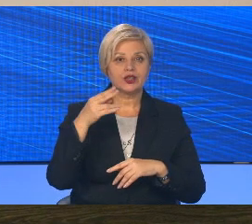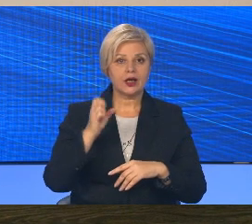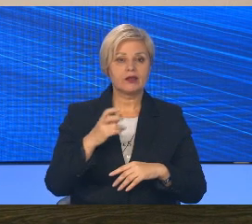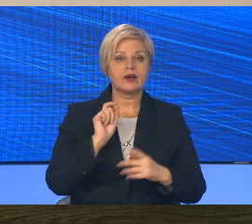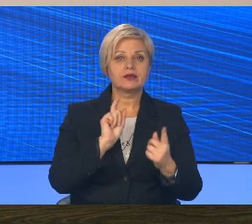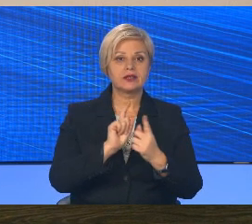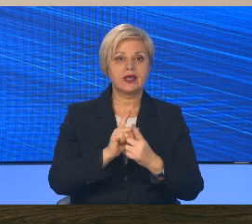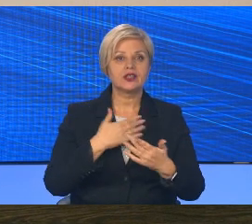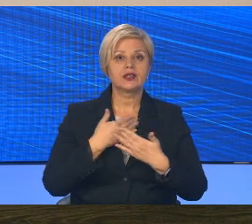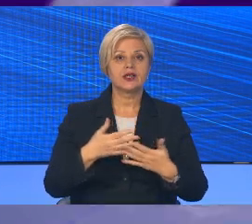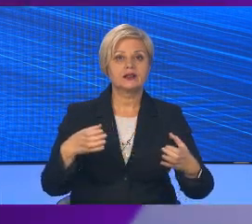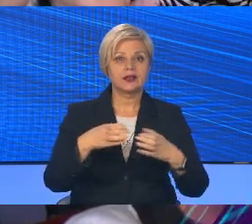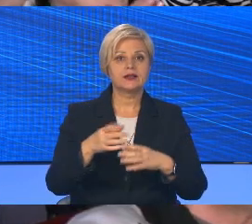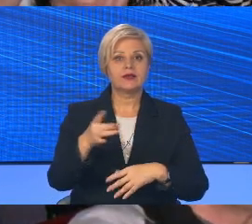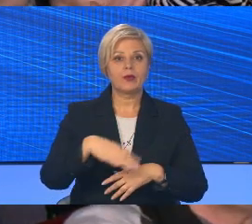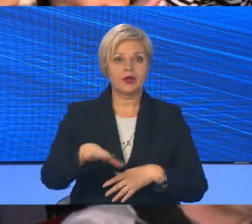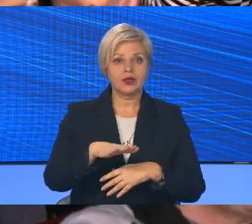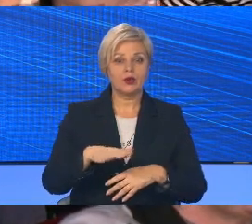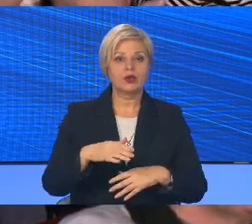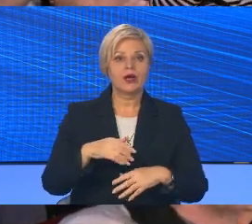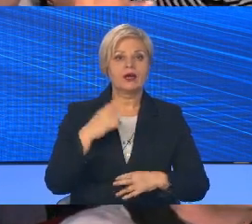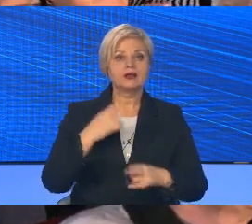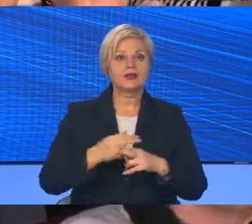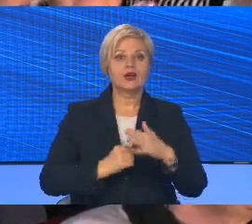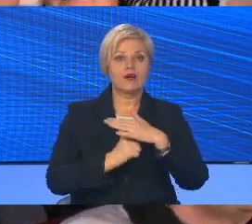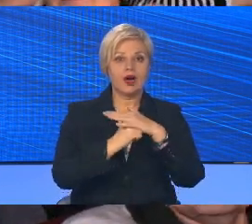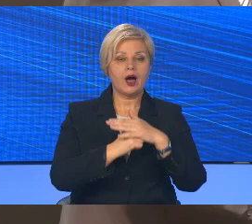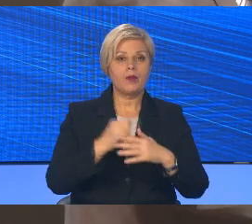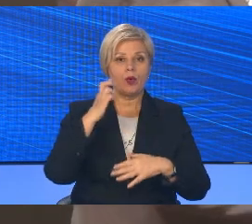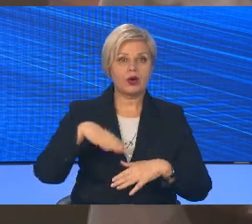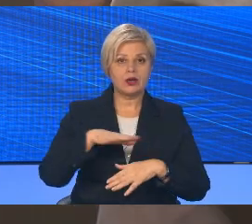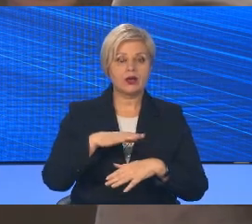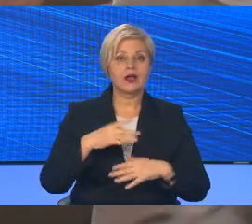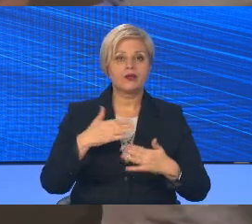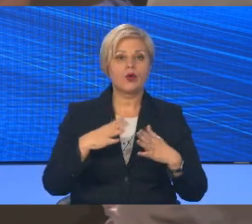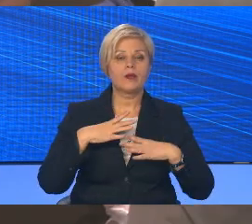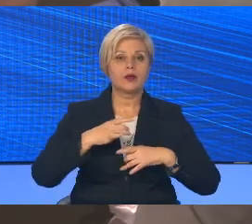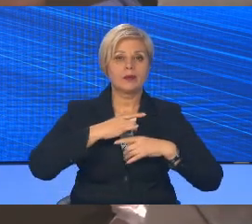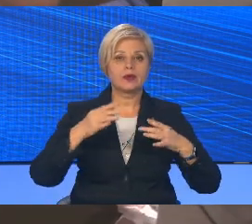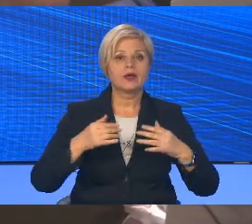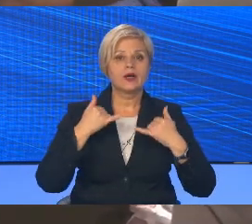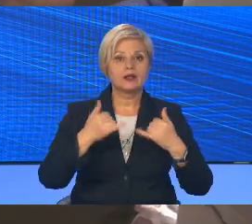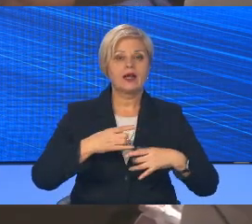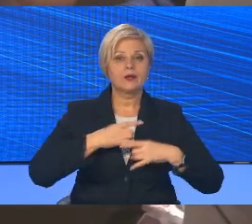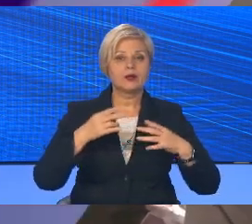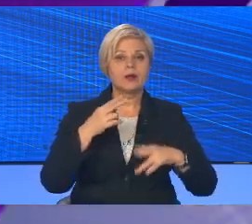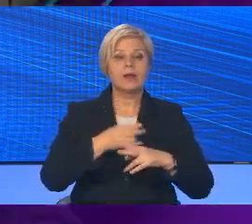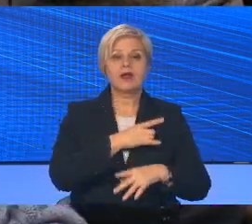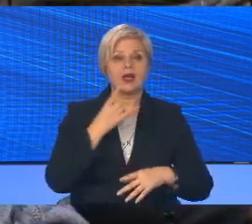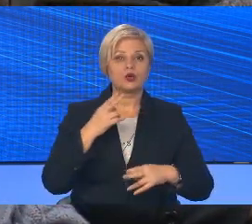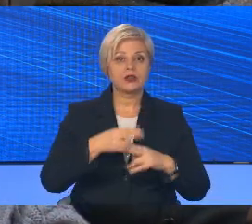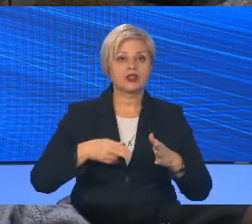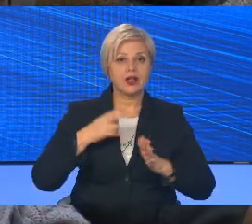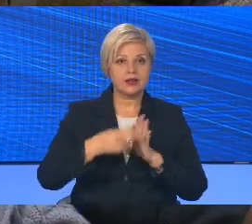на сустрэчы з актывам рэгіёна. Сталёвая апора краіны ў Гомелі прайшлі ўрачыстасці з нагоды юбілея беларускай чыгункі.